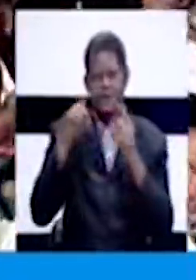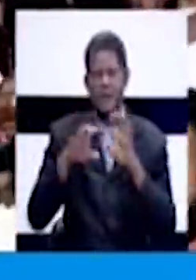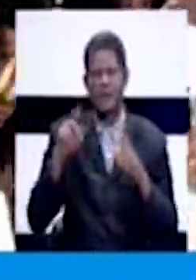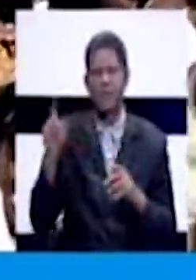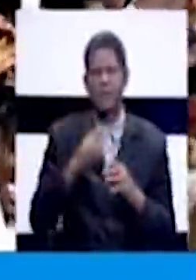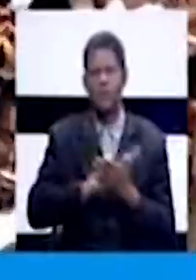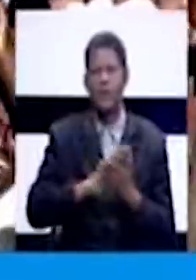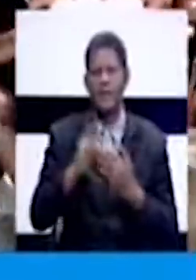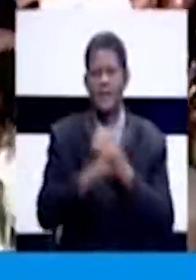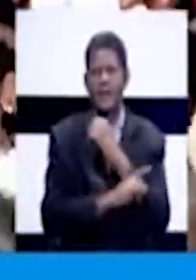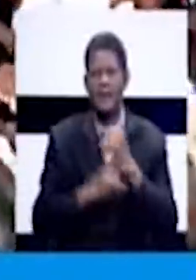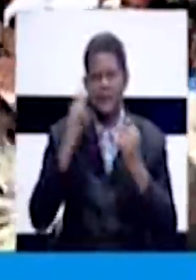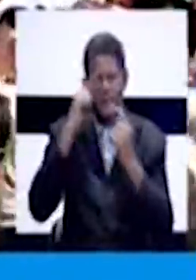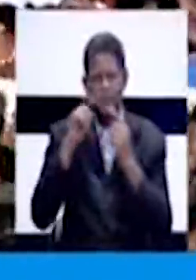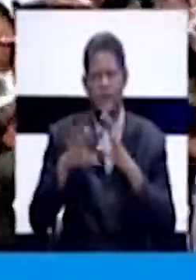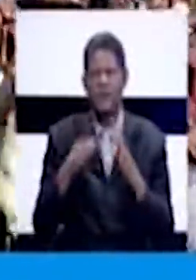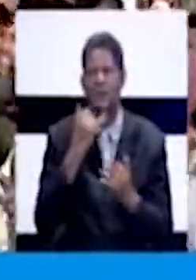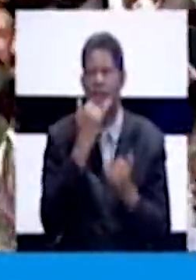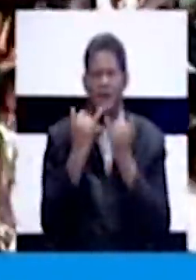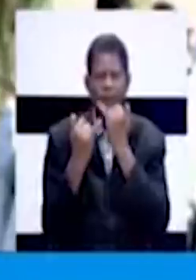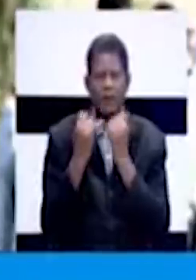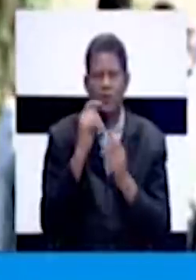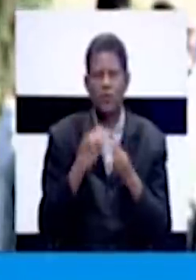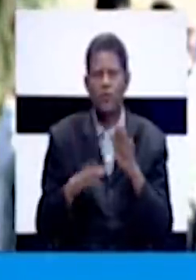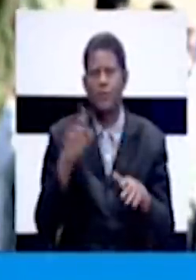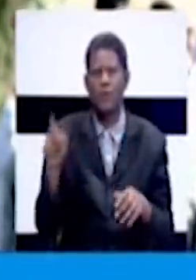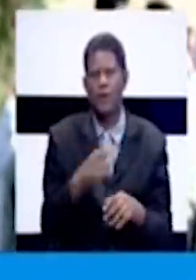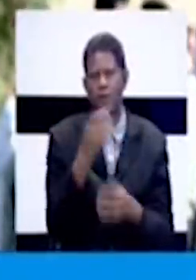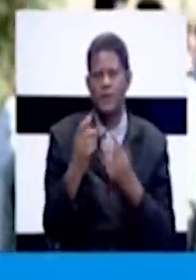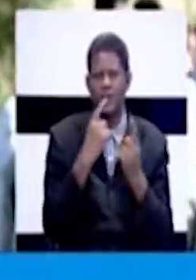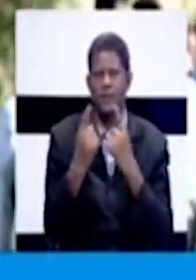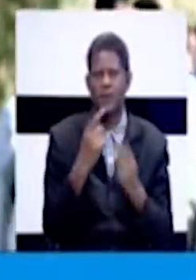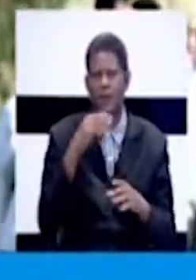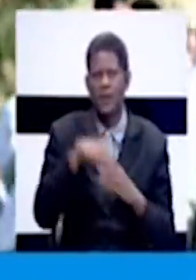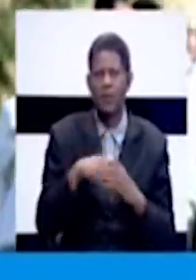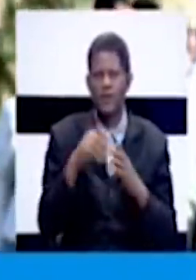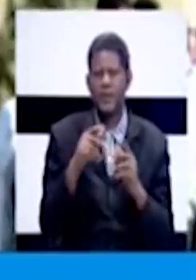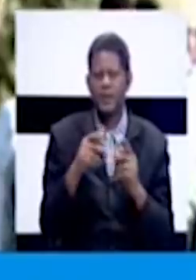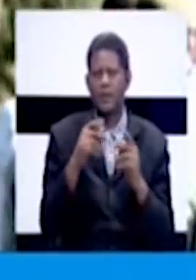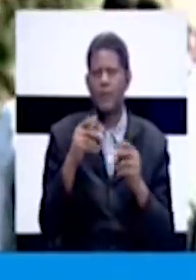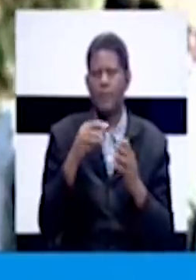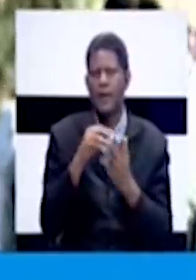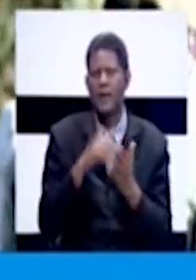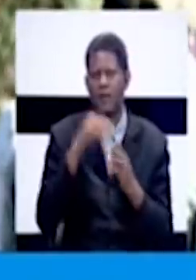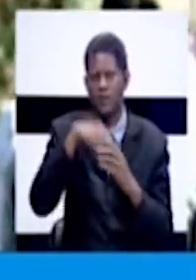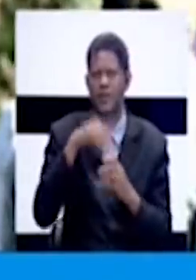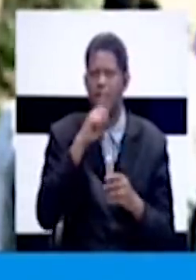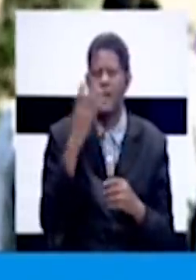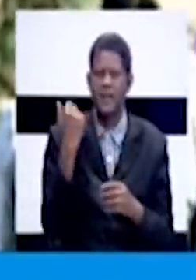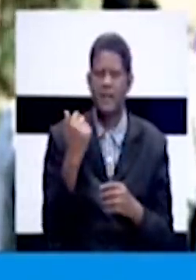علامة زغبرة قف عوسو قمتو مخانو إزاربو او قبوشتي نانيرنا مالت قبوشتي تفولتي